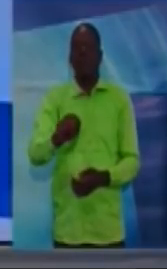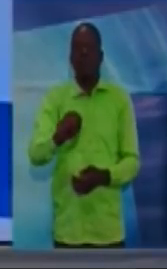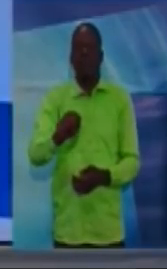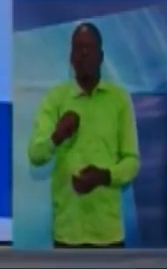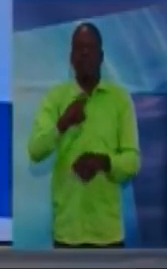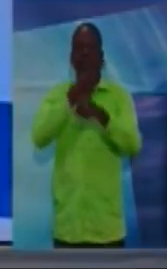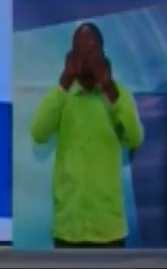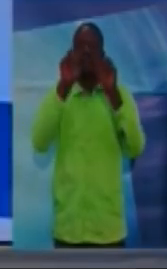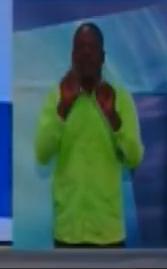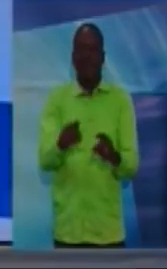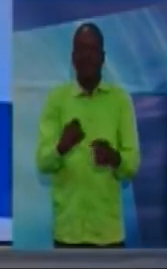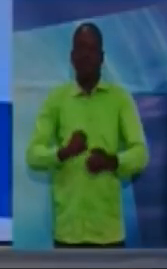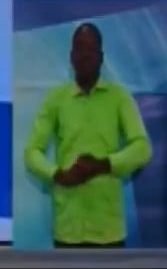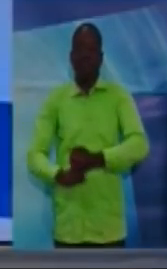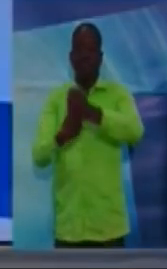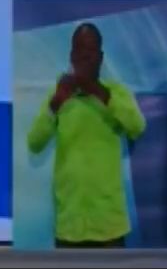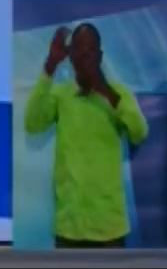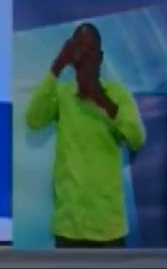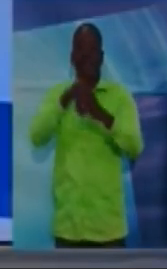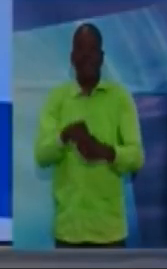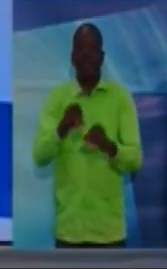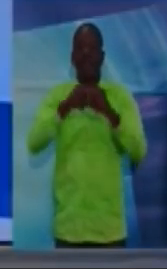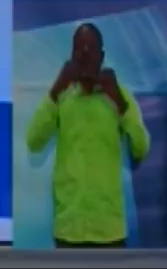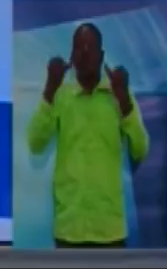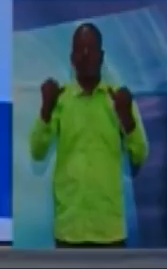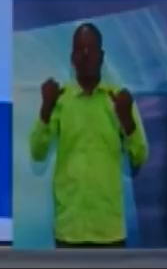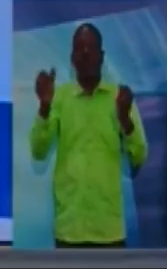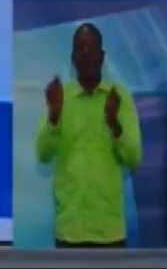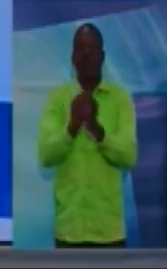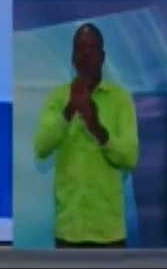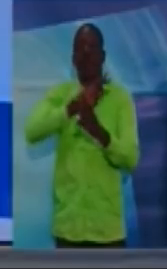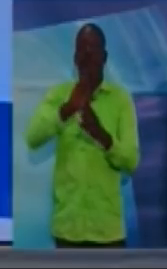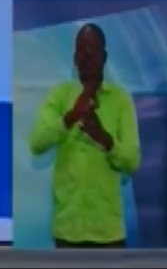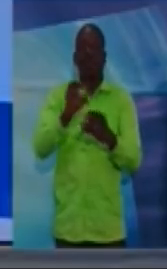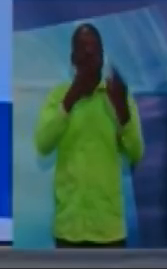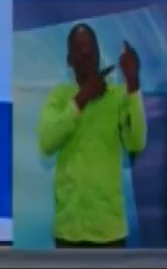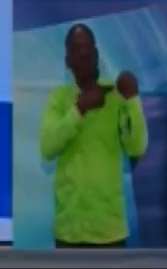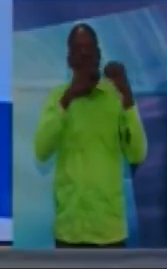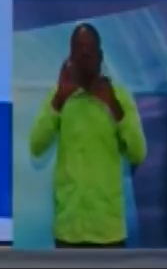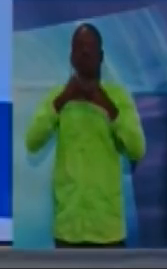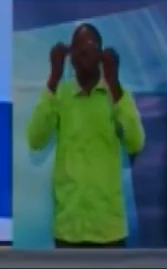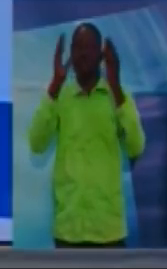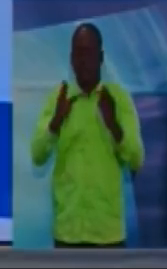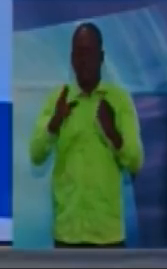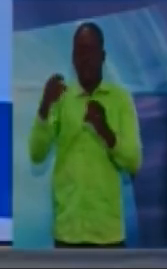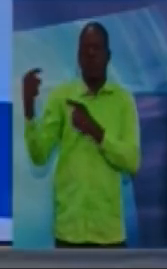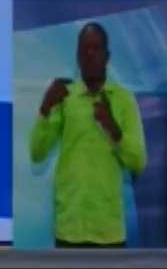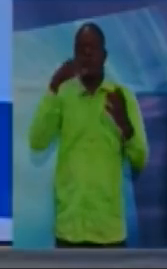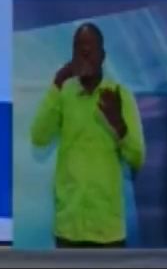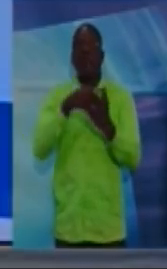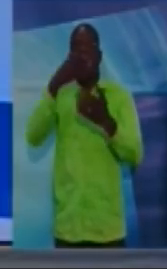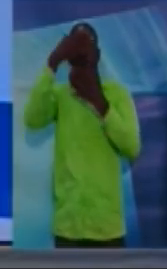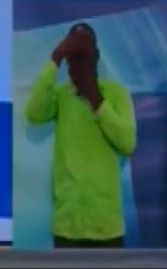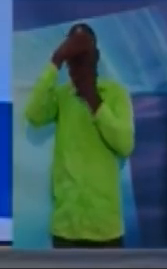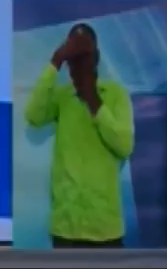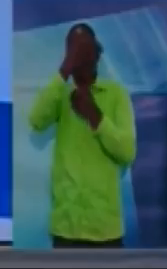Il est question de sécurité dans les parutions quotidiennes avec le forum sur le rôle des médias dans la lutte contre le